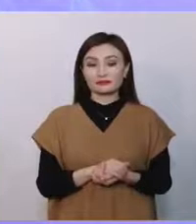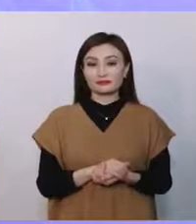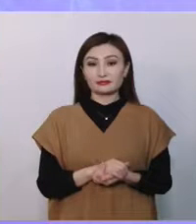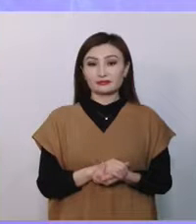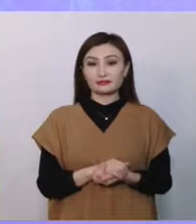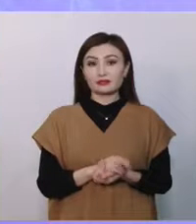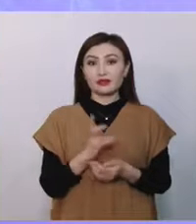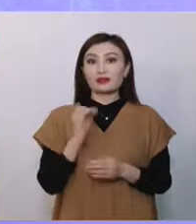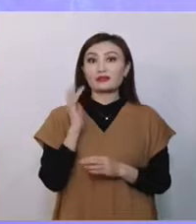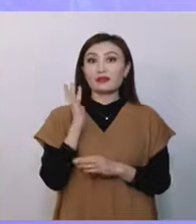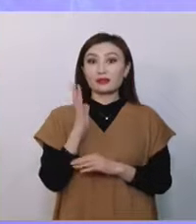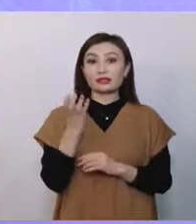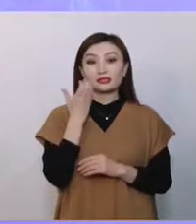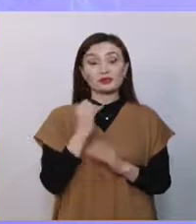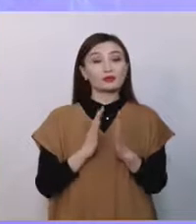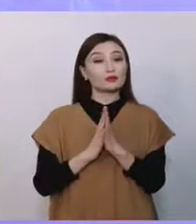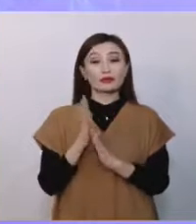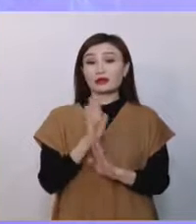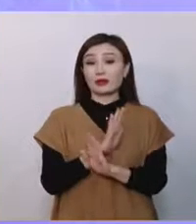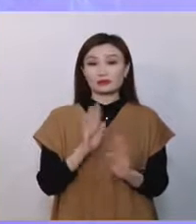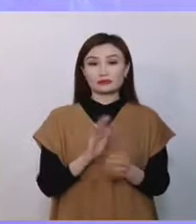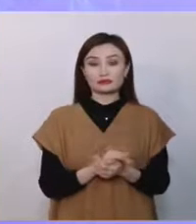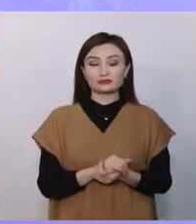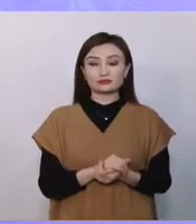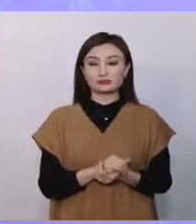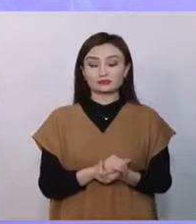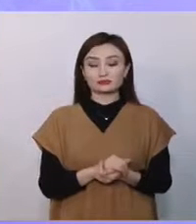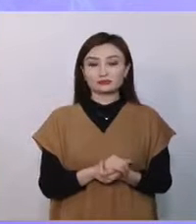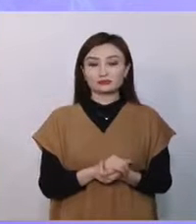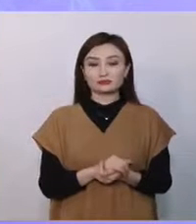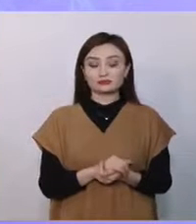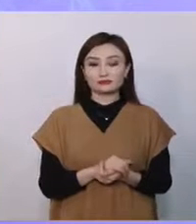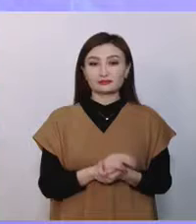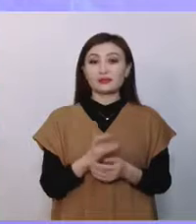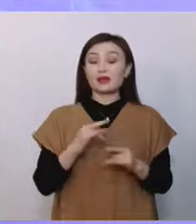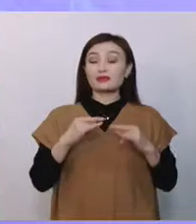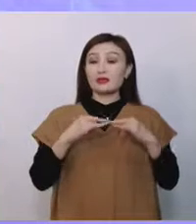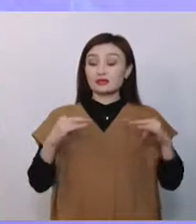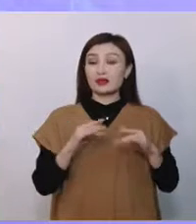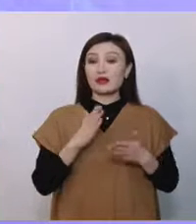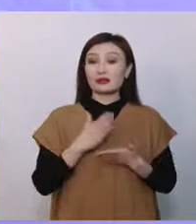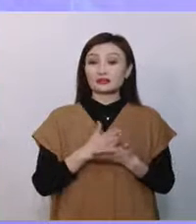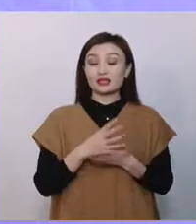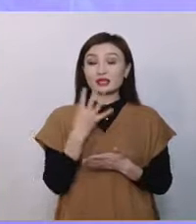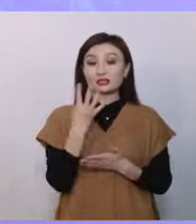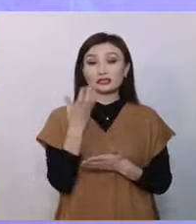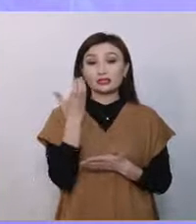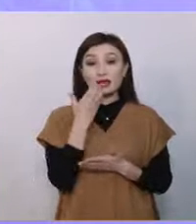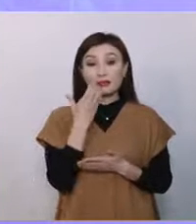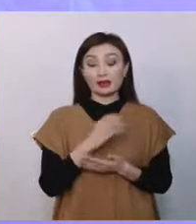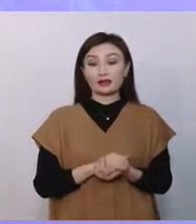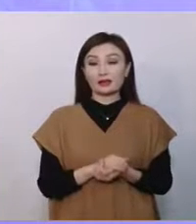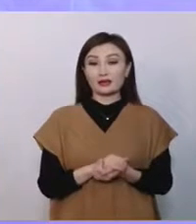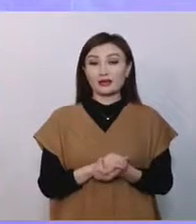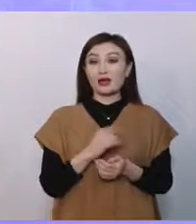на березах яблоки не растут на столе лежала четыре яблока